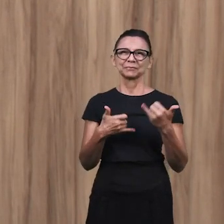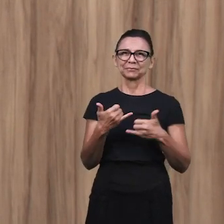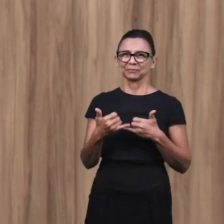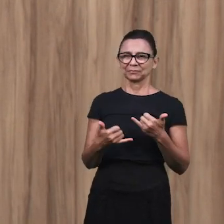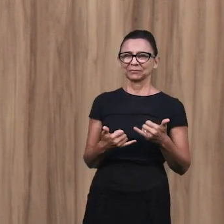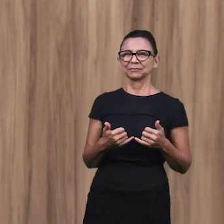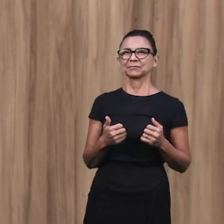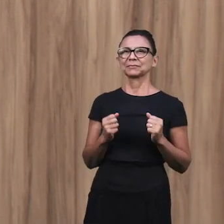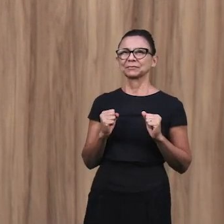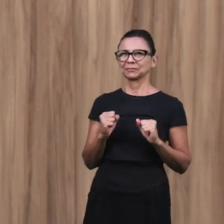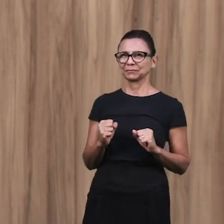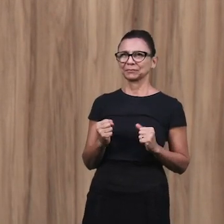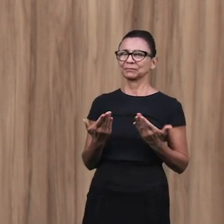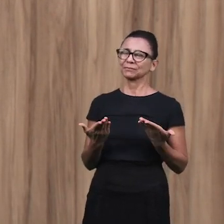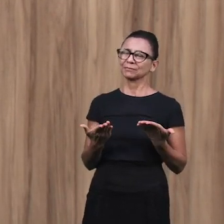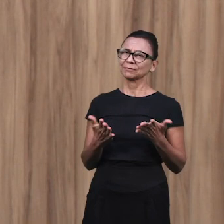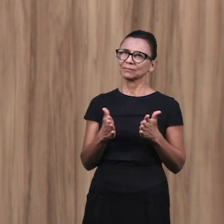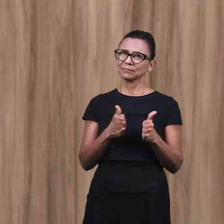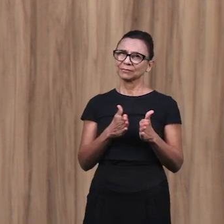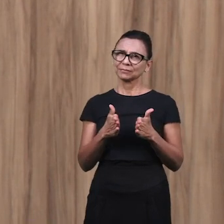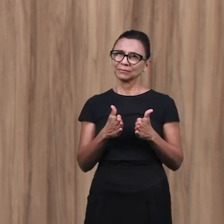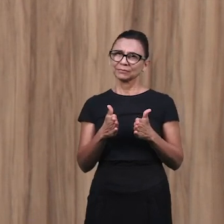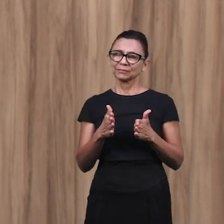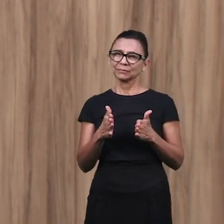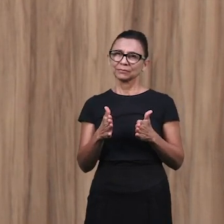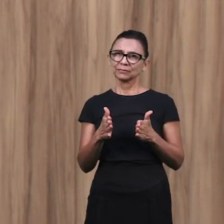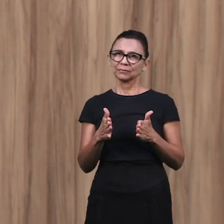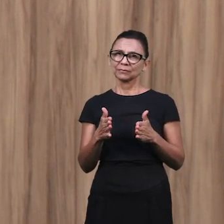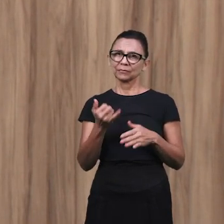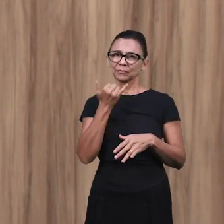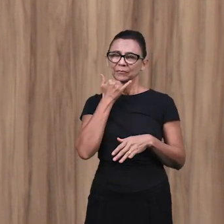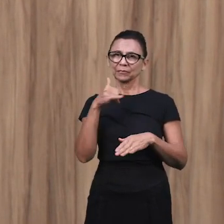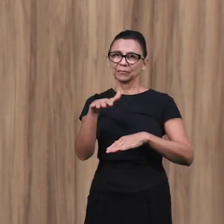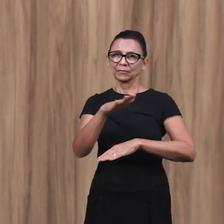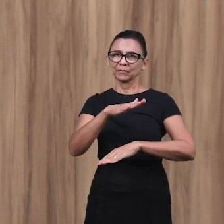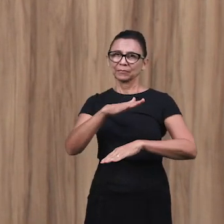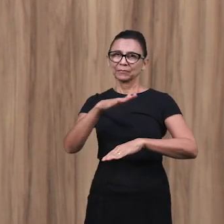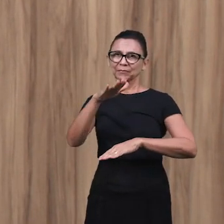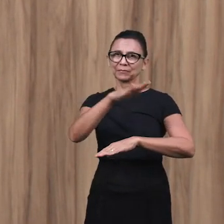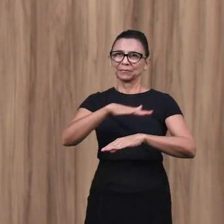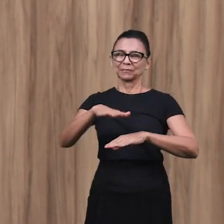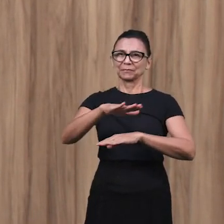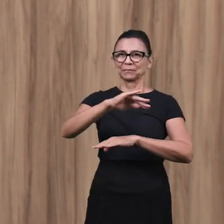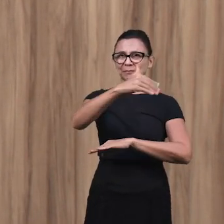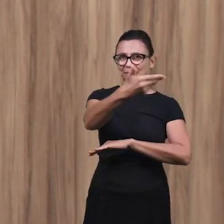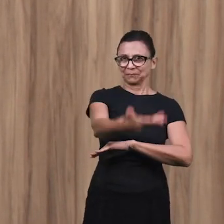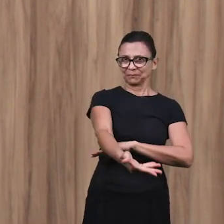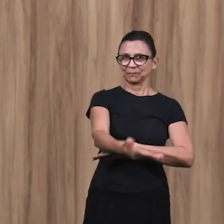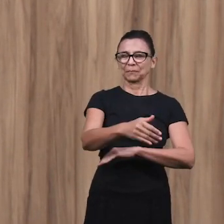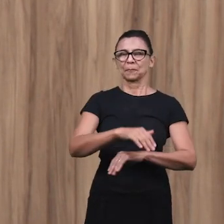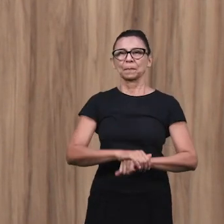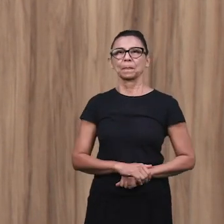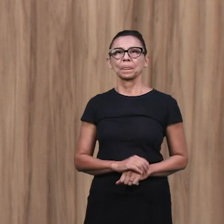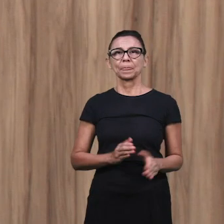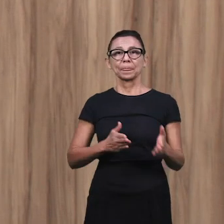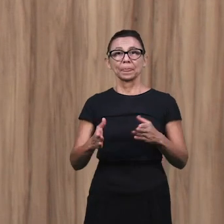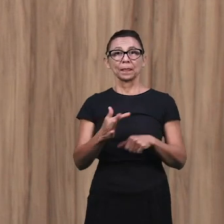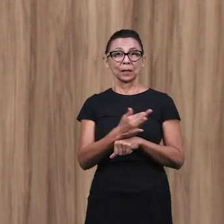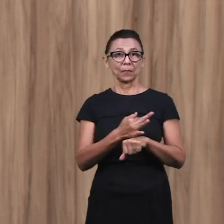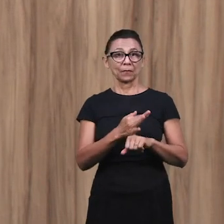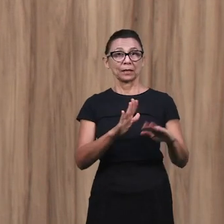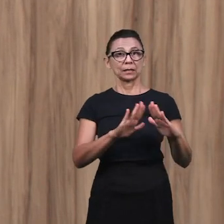être faits dans des espaces externes. Dans cette période de vacances scolaires,